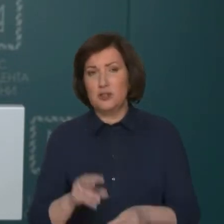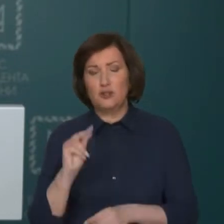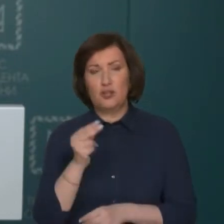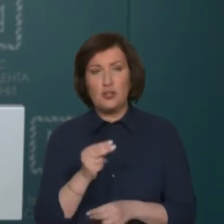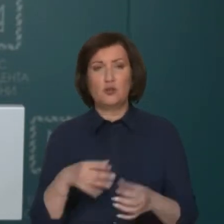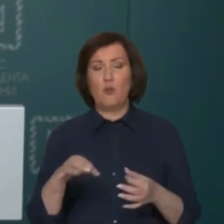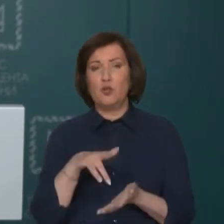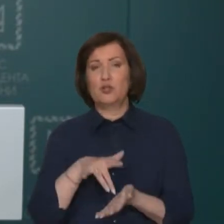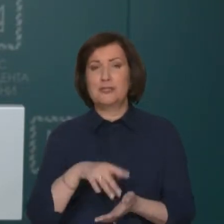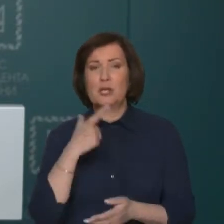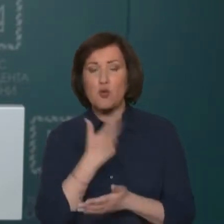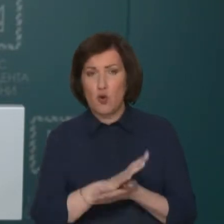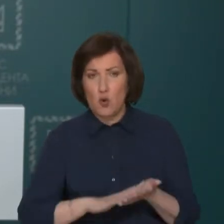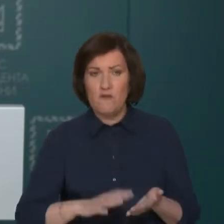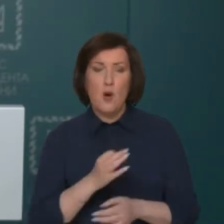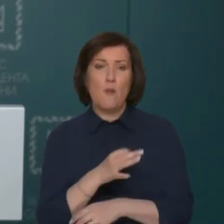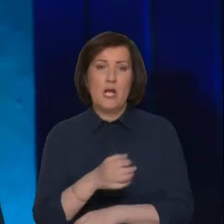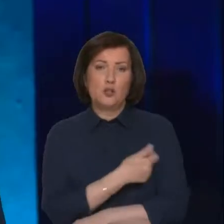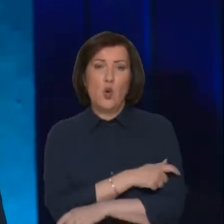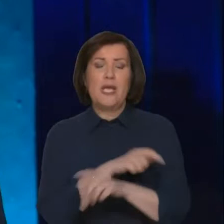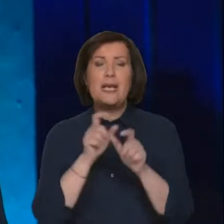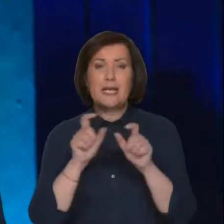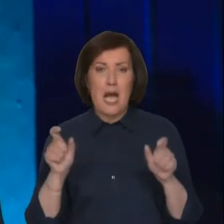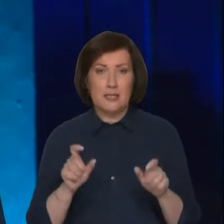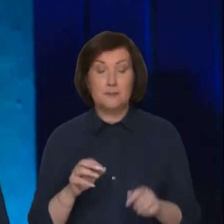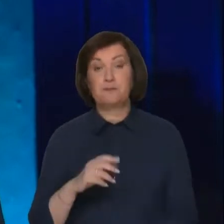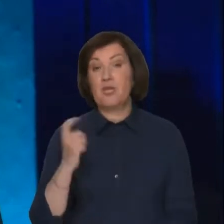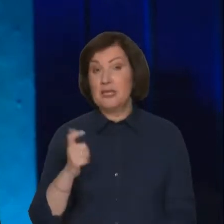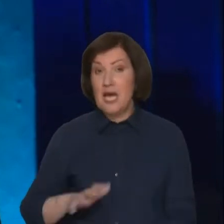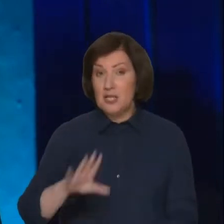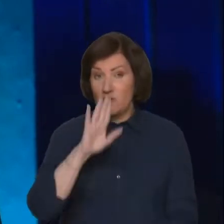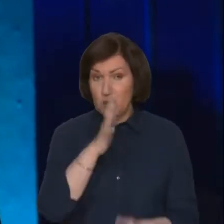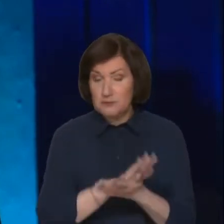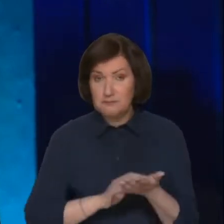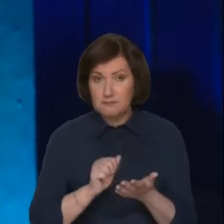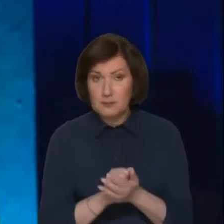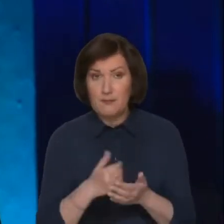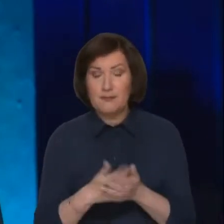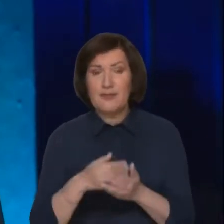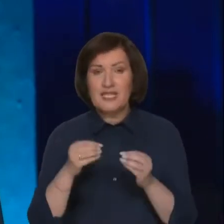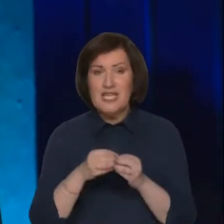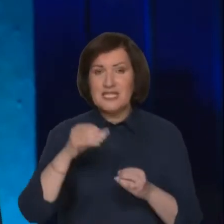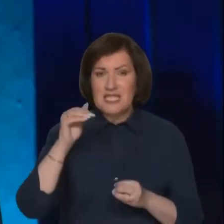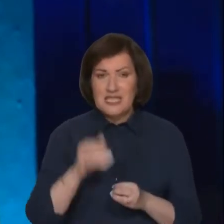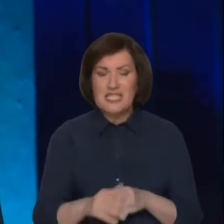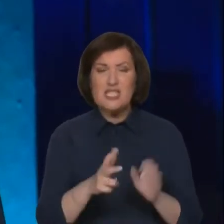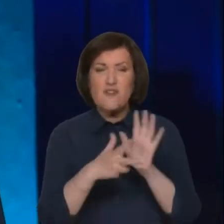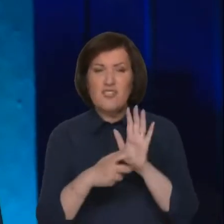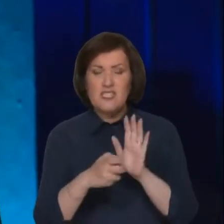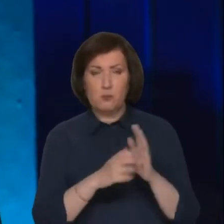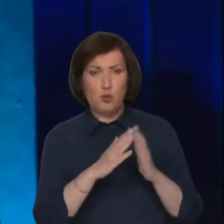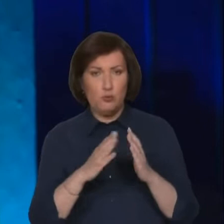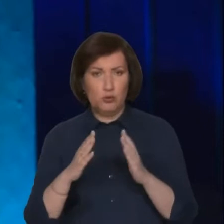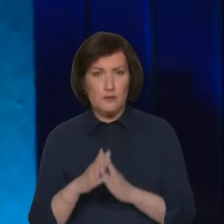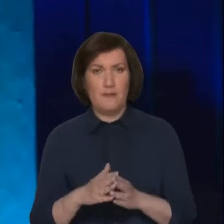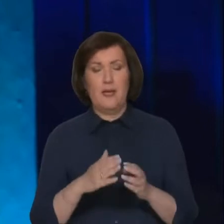центру крові та обласної лікарні. На Харківщині ворог знищив майже 10 800